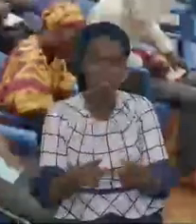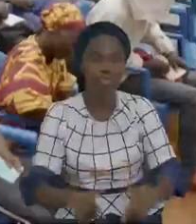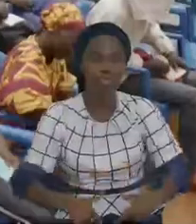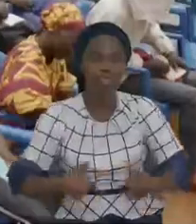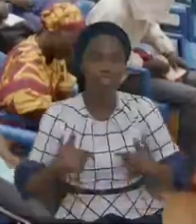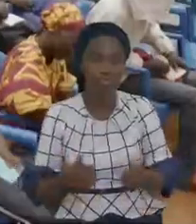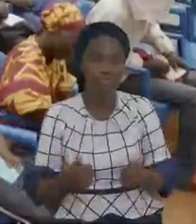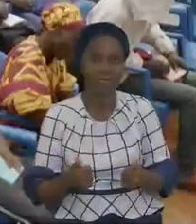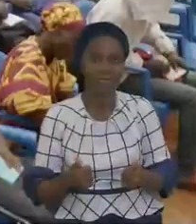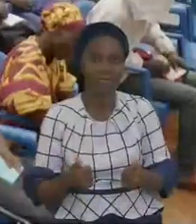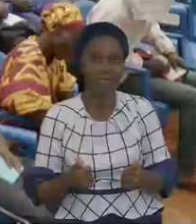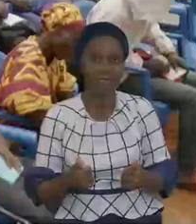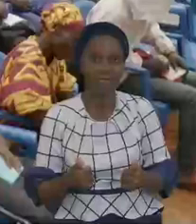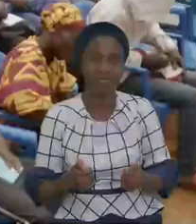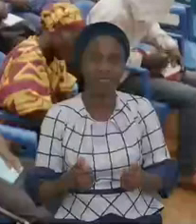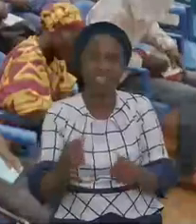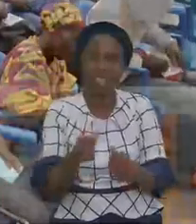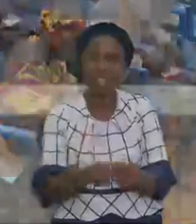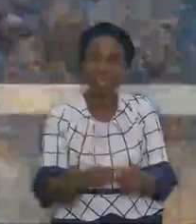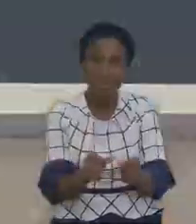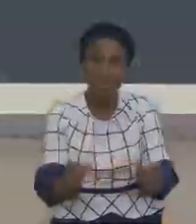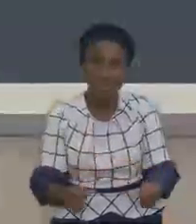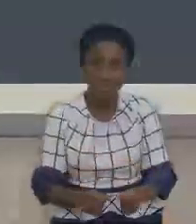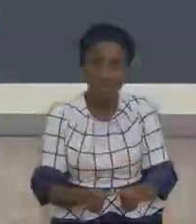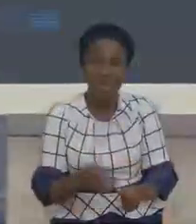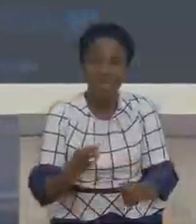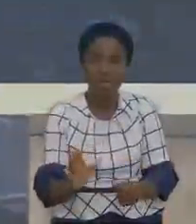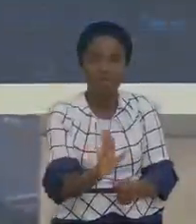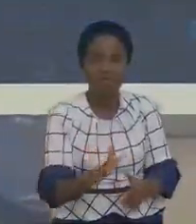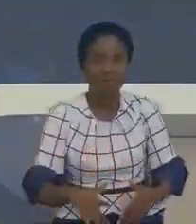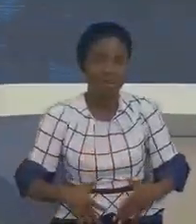Chaque domaine de ta vie, tu es marié dans une famille.